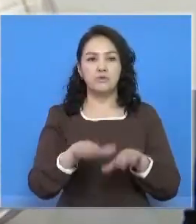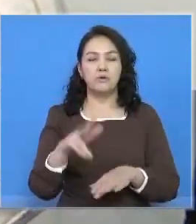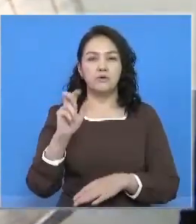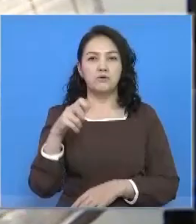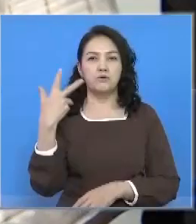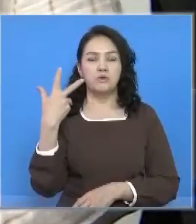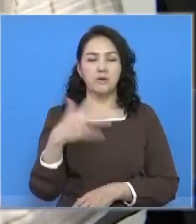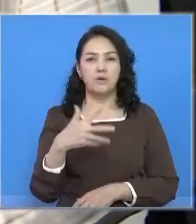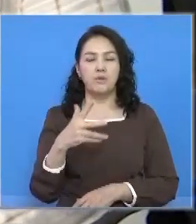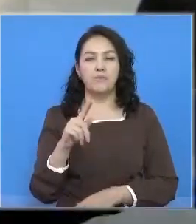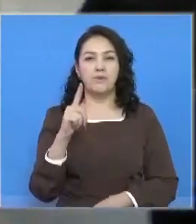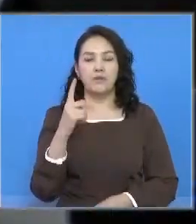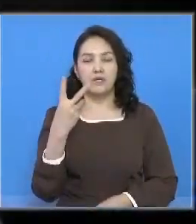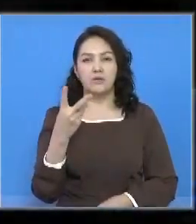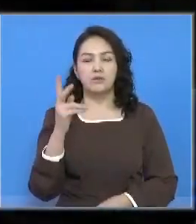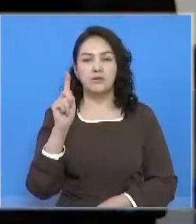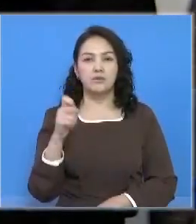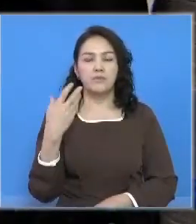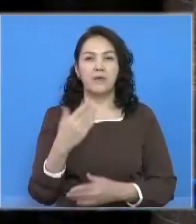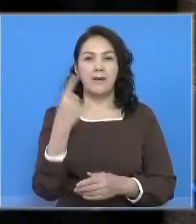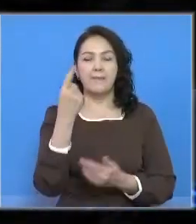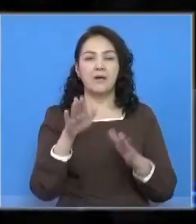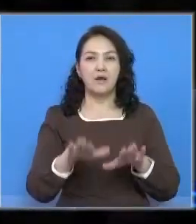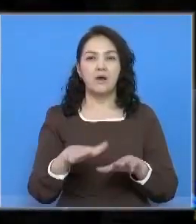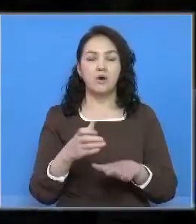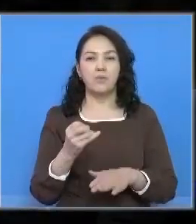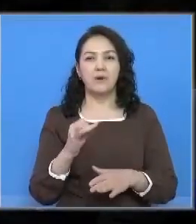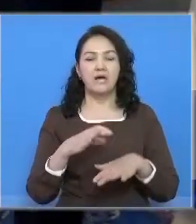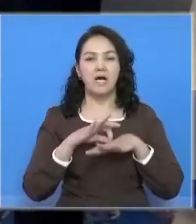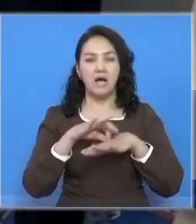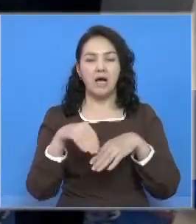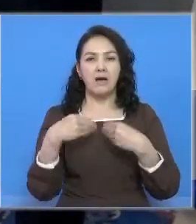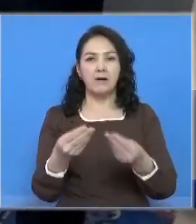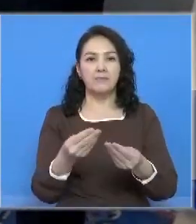екінші орынға 200 мың теңге сыйақы. Ал бірінші орын алған ақтөбелік Умраға жолдама алды.